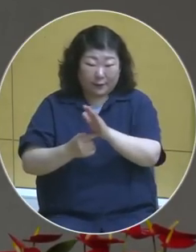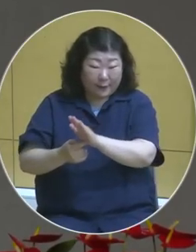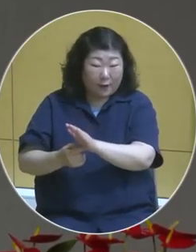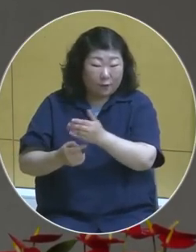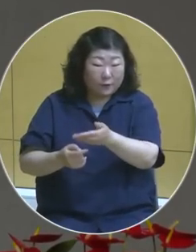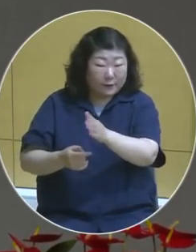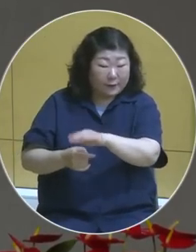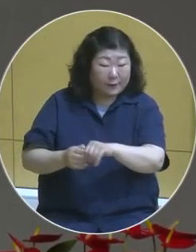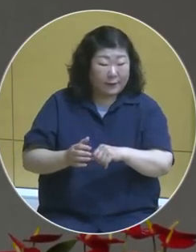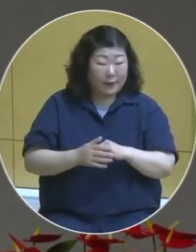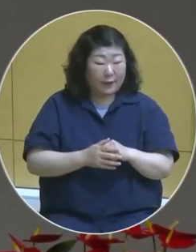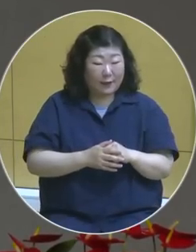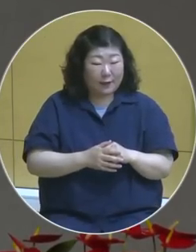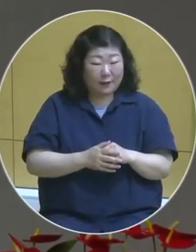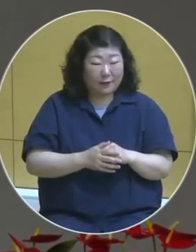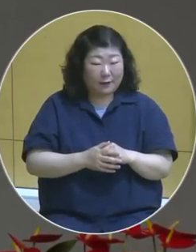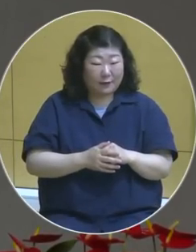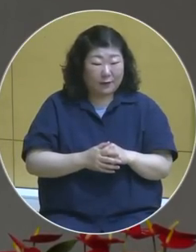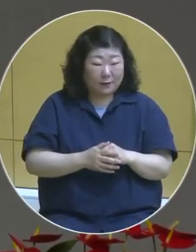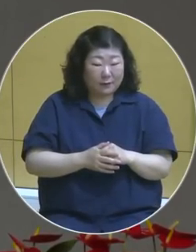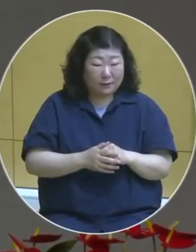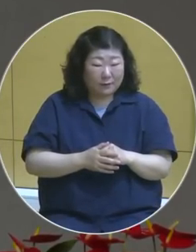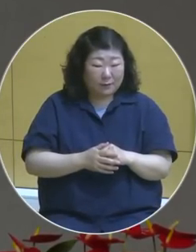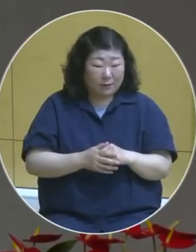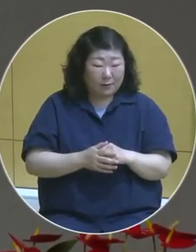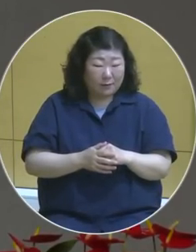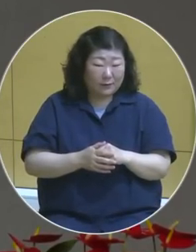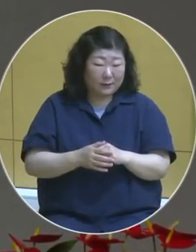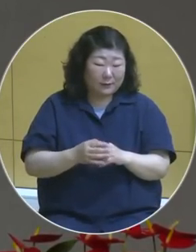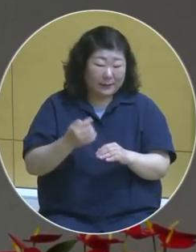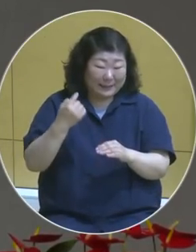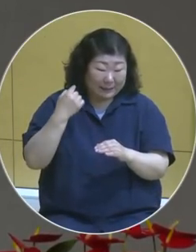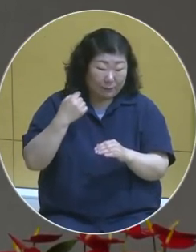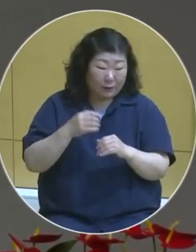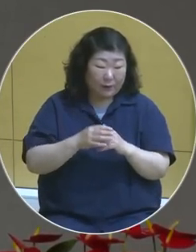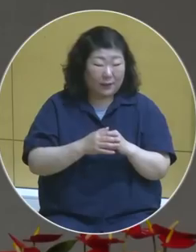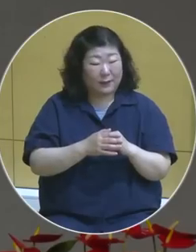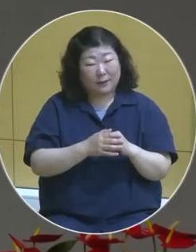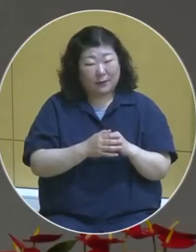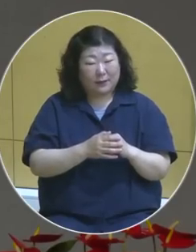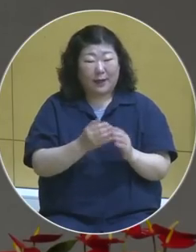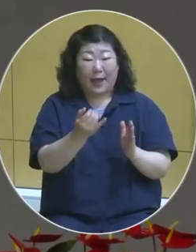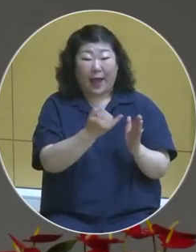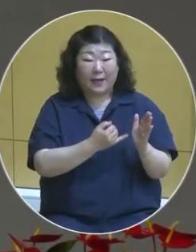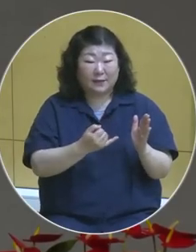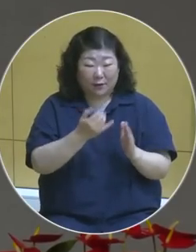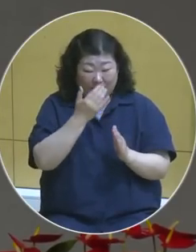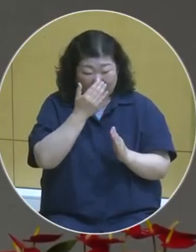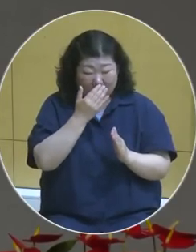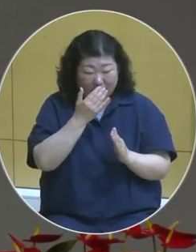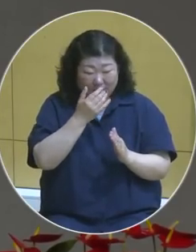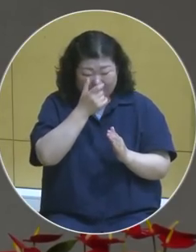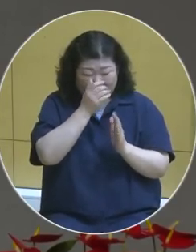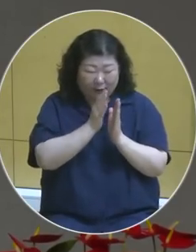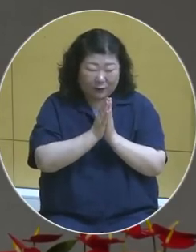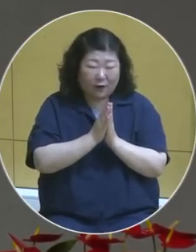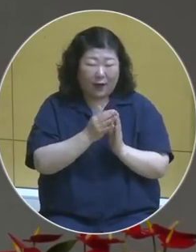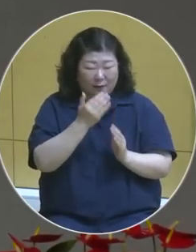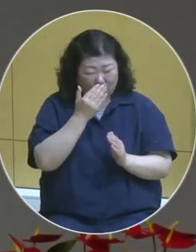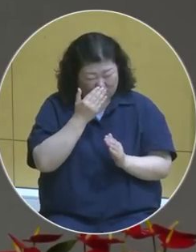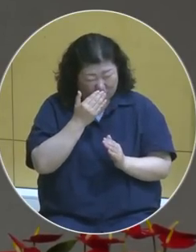기도한 에스더의 겸손한 자세를 보여주고 있습니다. 에스더는 겸손한 믿음을 가진 사람입니다. 내가 금식하고